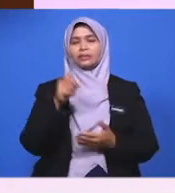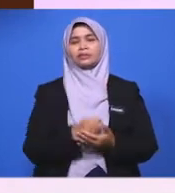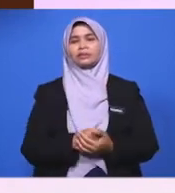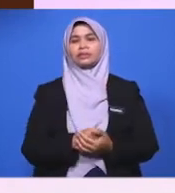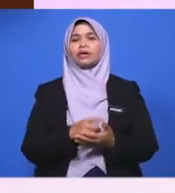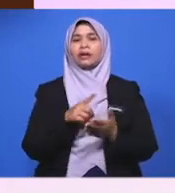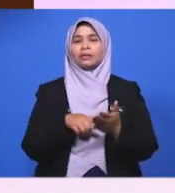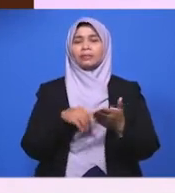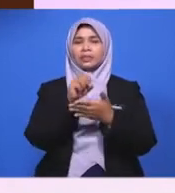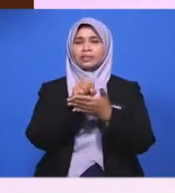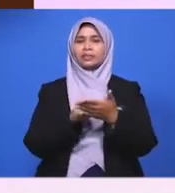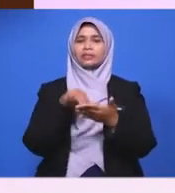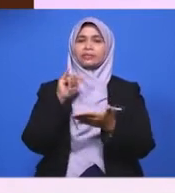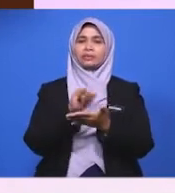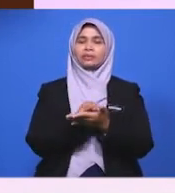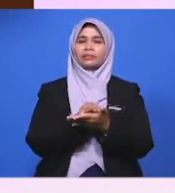yang terlibat?